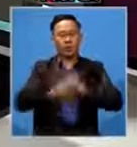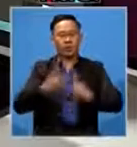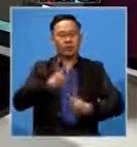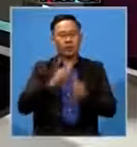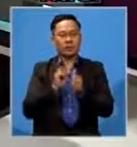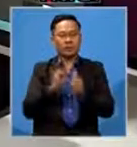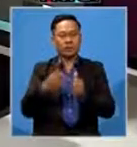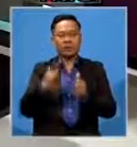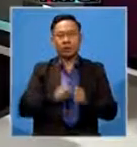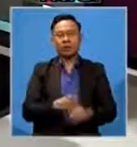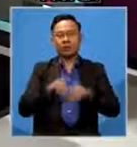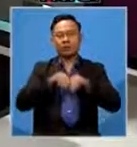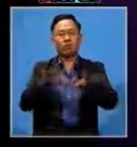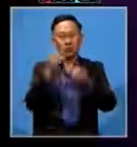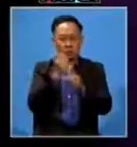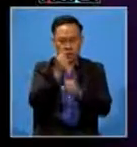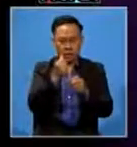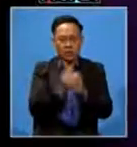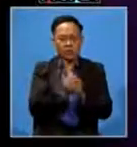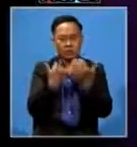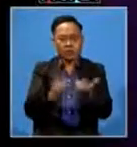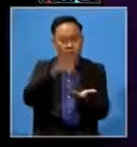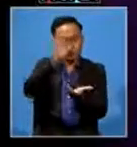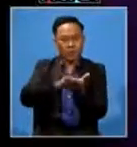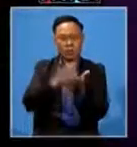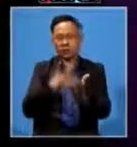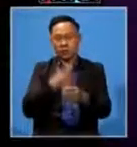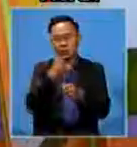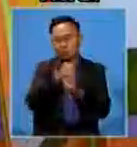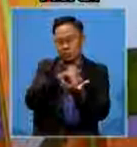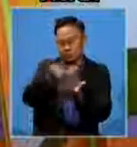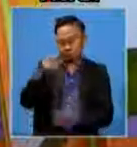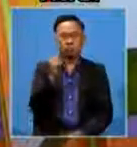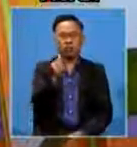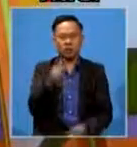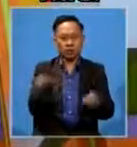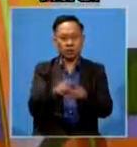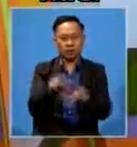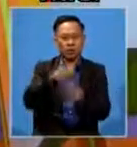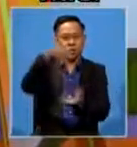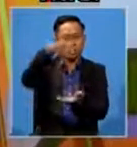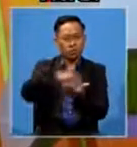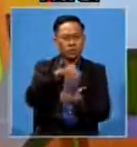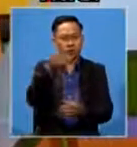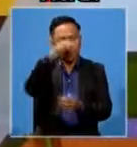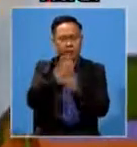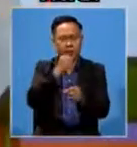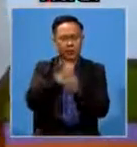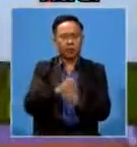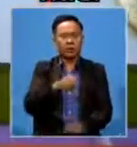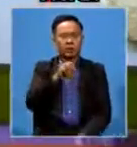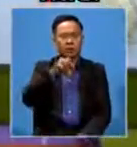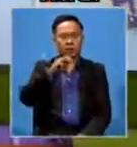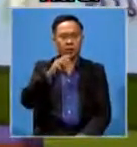คำปรึกษาผู้ต้องการเดินทางไปทำงานในต่างประเทศศูนย์ Smart Job Center เปิดให้บริการครั้งแรกในบริเวณ